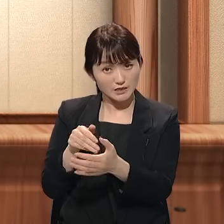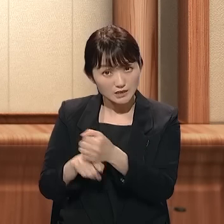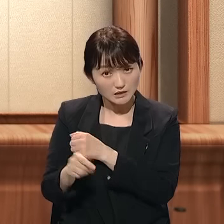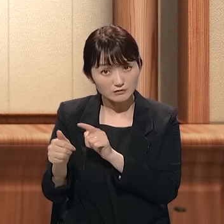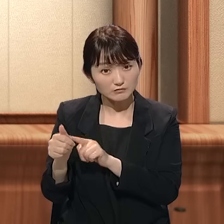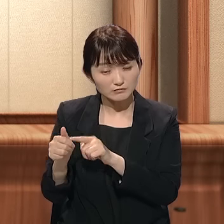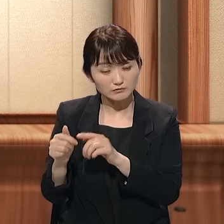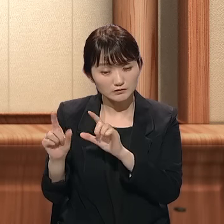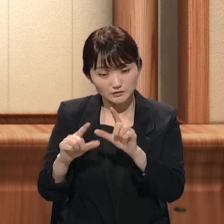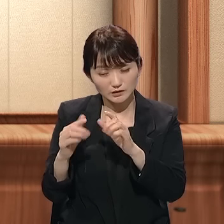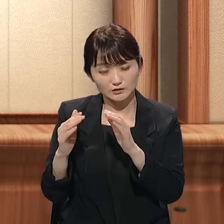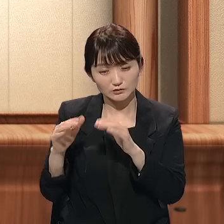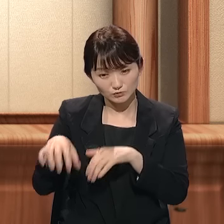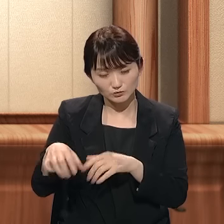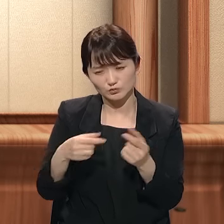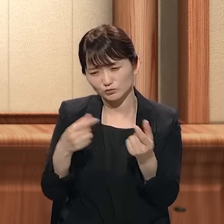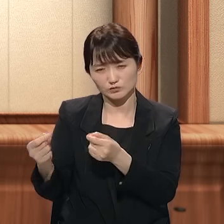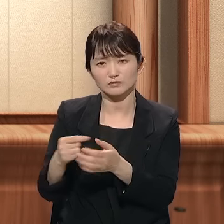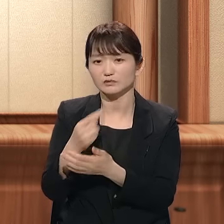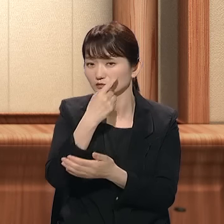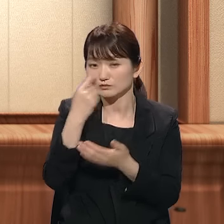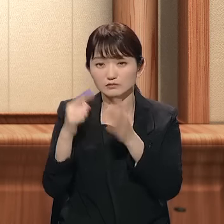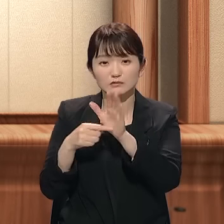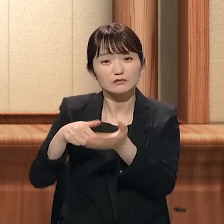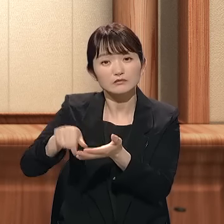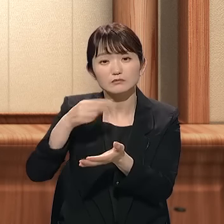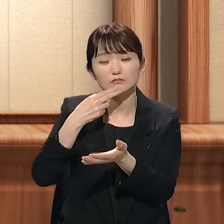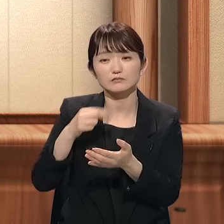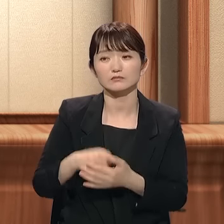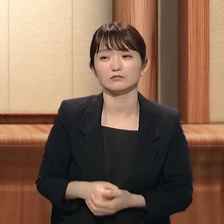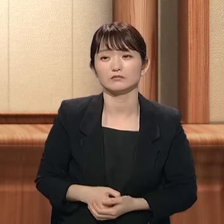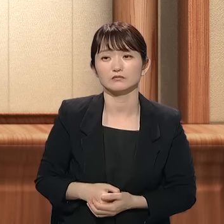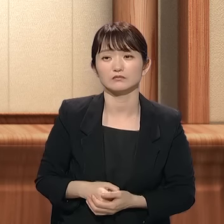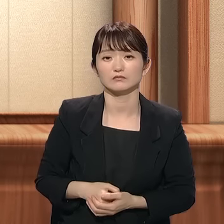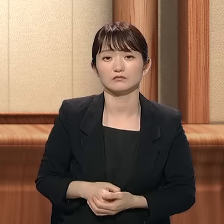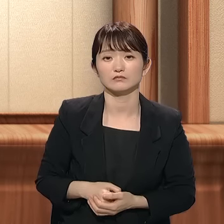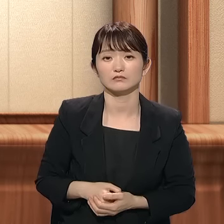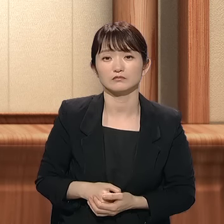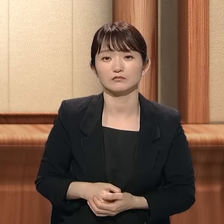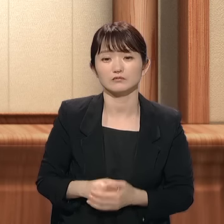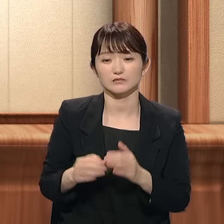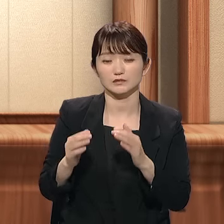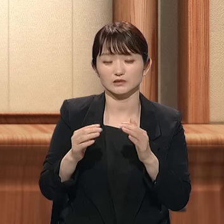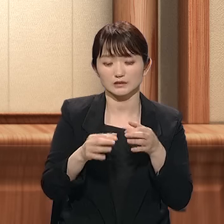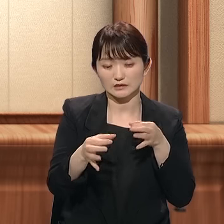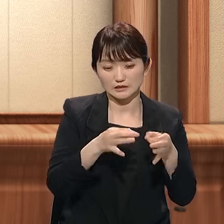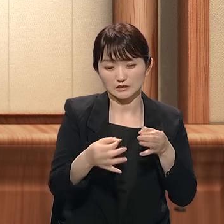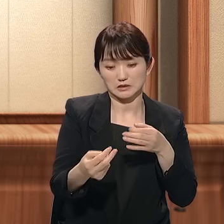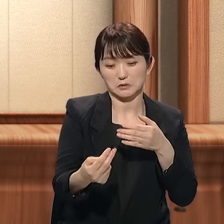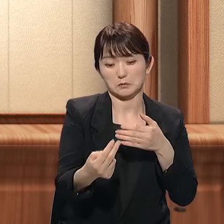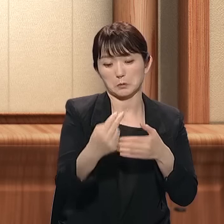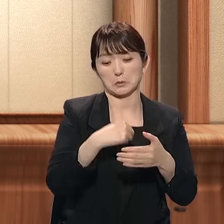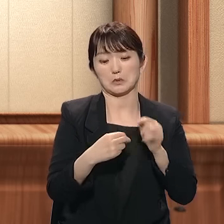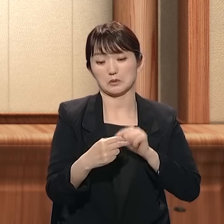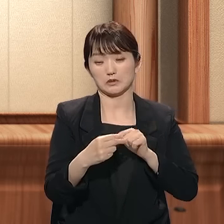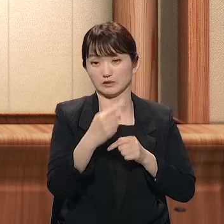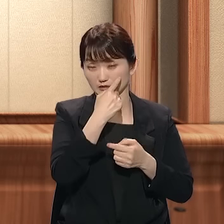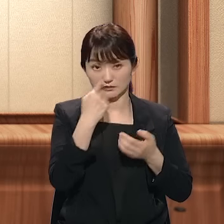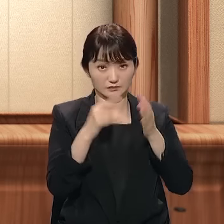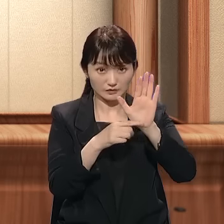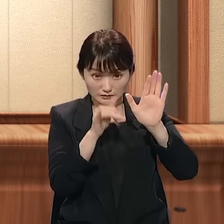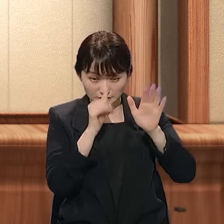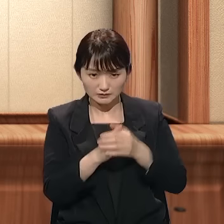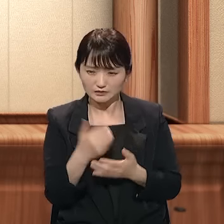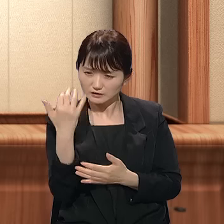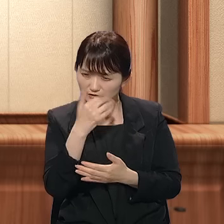남성 주거 일정하고 증거인멸 우려 없고 왜냐하면 지금 거기에 있는 건 증거 다 있잖아요. 우리 주거 침입한 거는 성범죄 부분에 다툼의 여지가 있다.